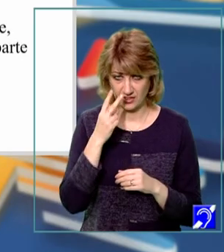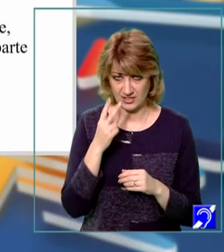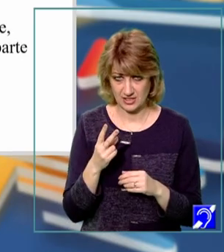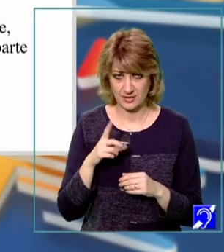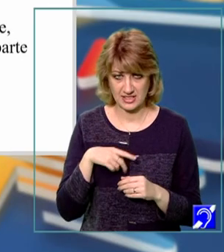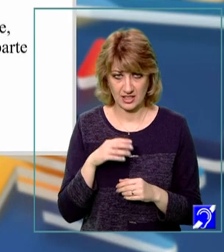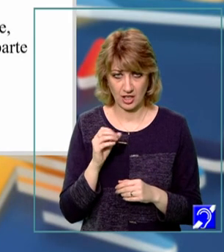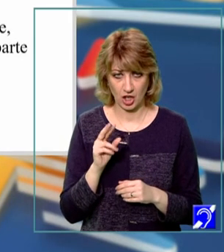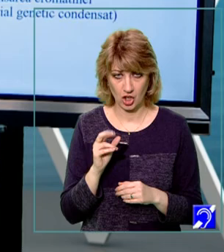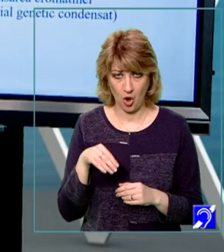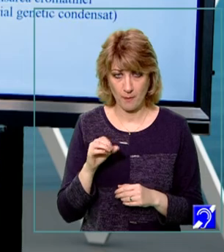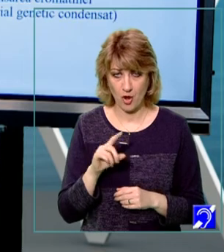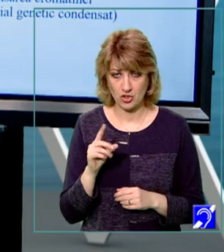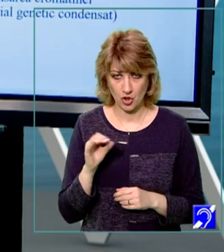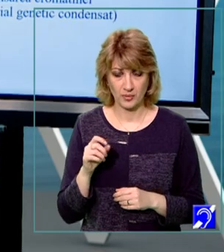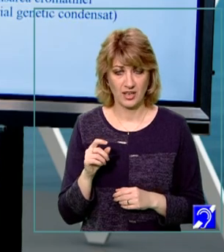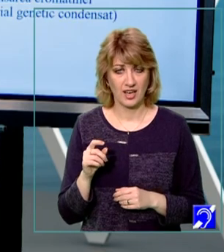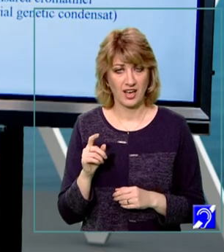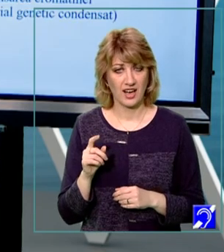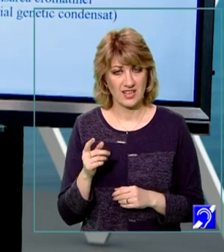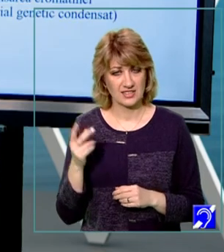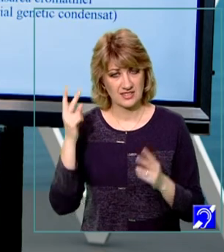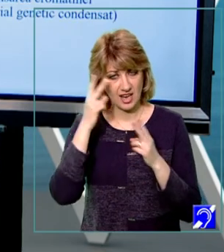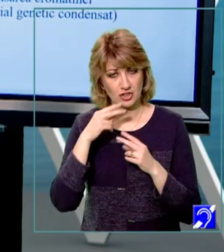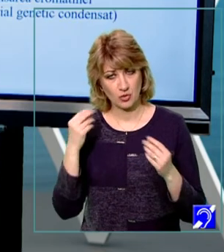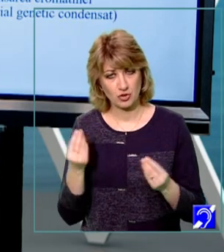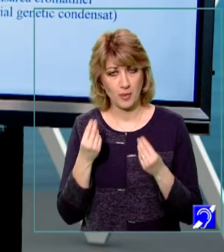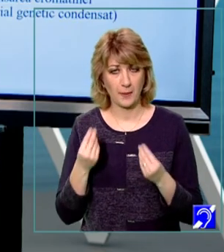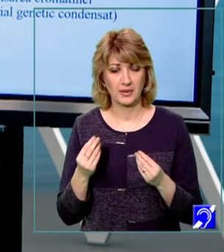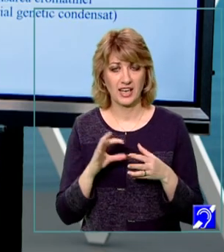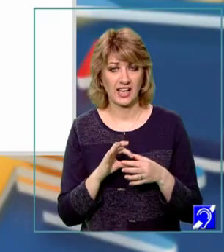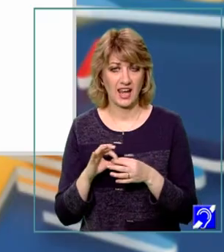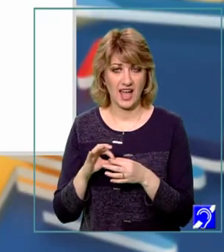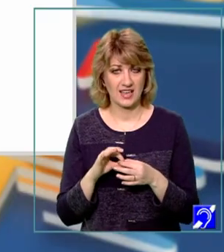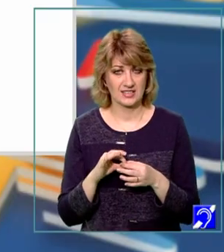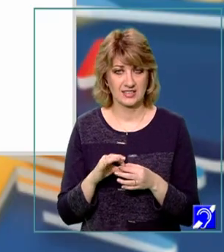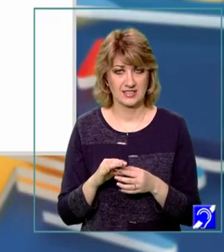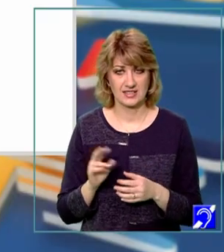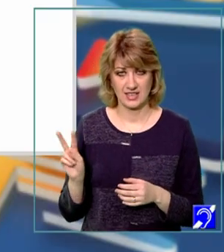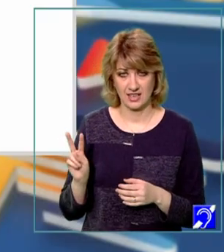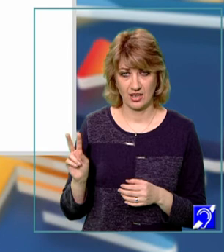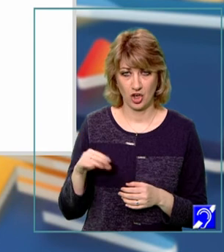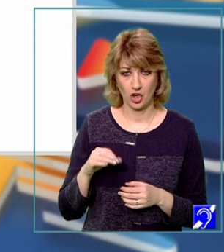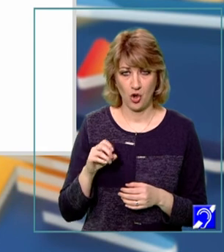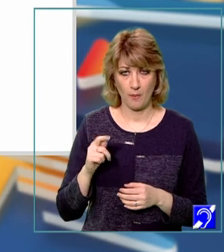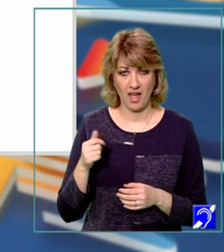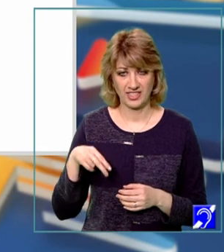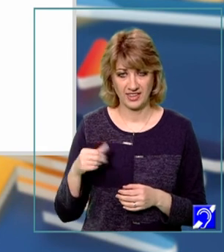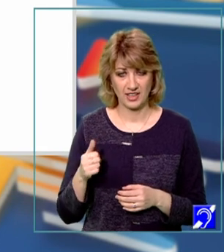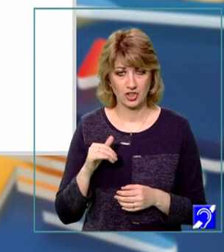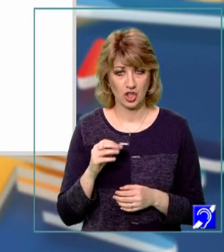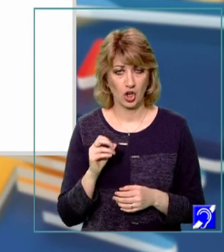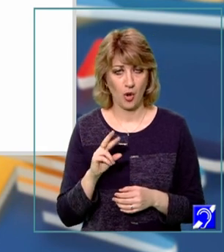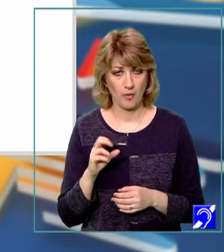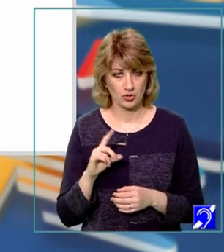sunt cromozomii. Ca să înțelegem și mai bine relația dintre cromatină și cromozomi, observăm și această imagine,